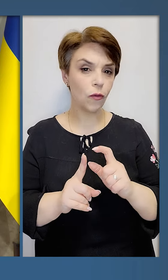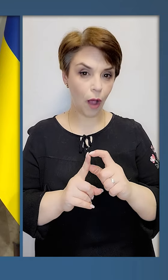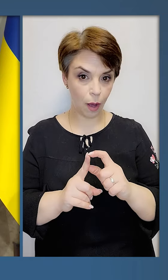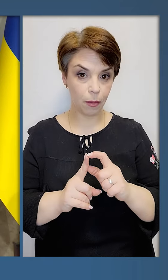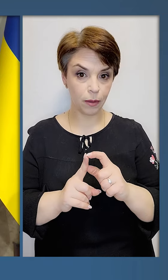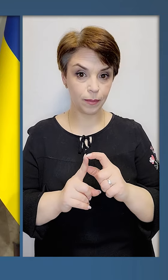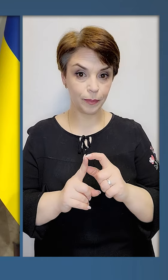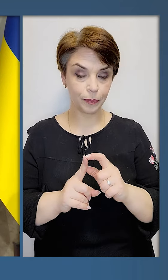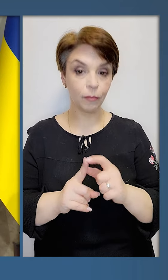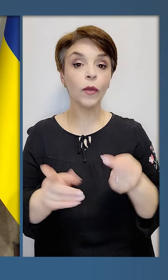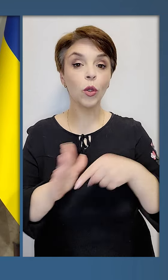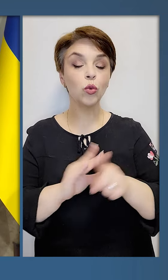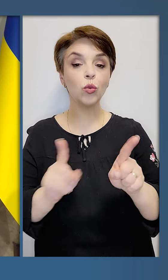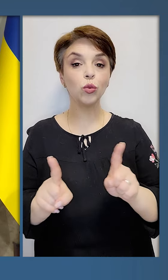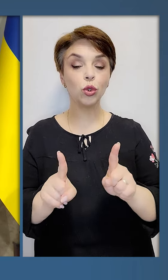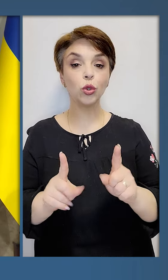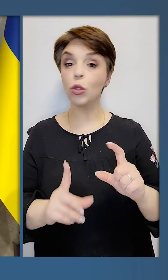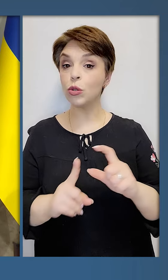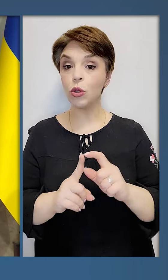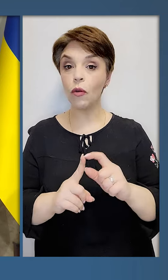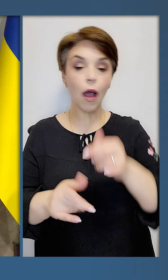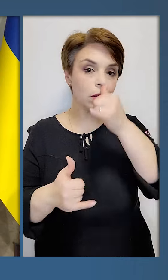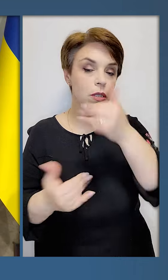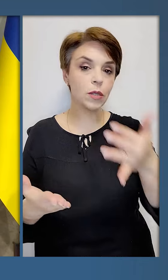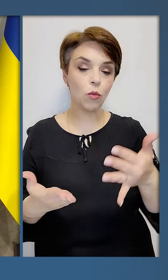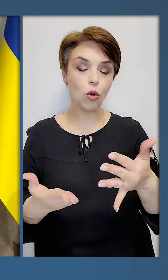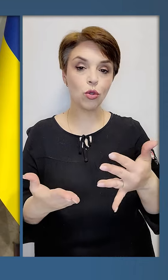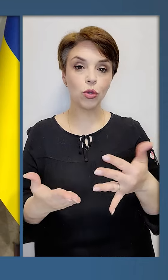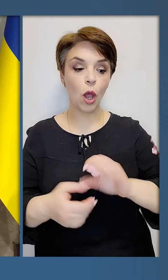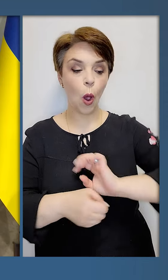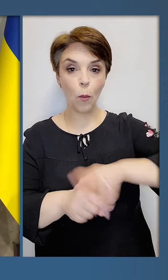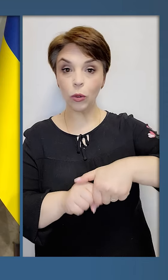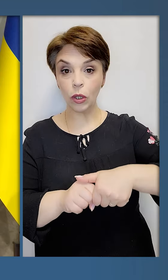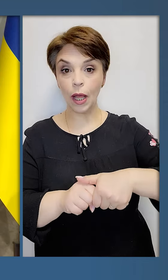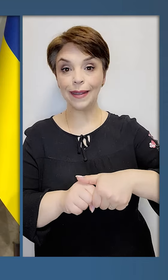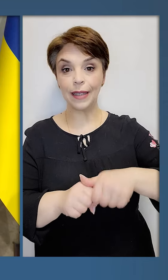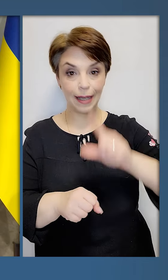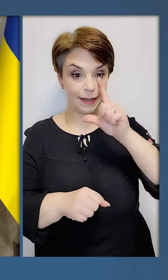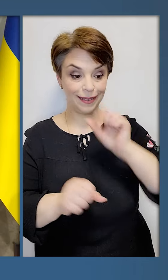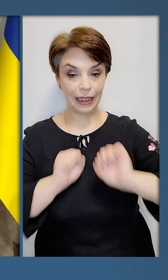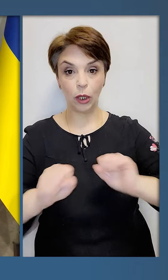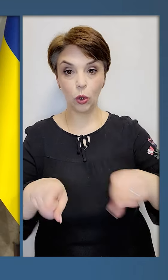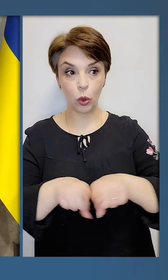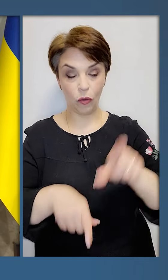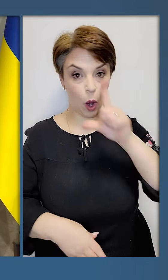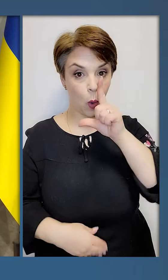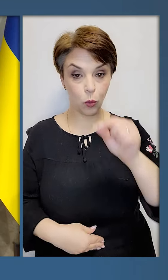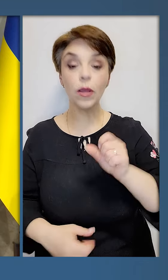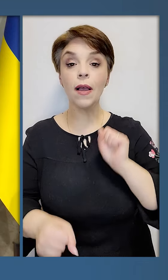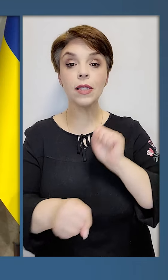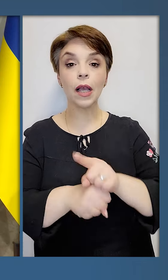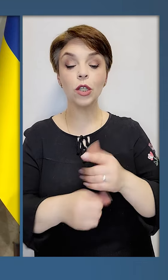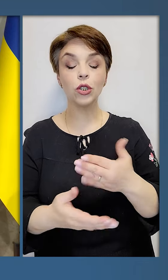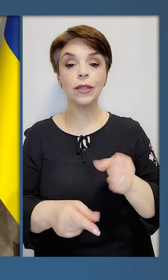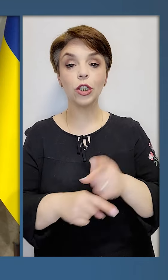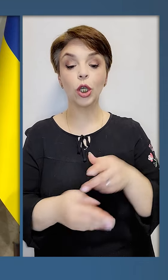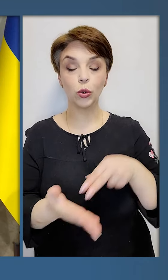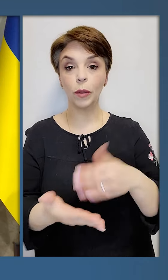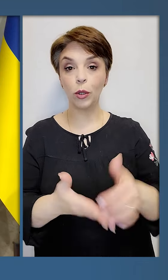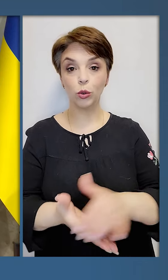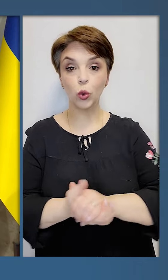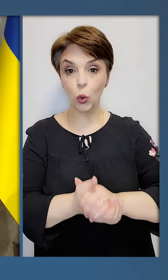словами. Тому що слова не зможуть подолати диктатора такого, як Путіна. Задача, яка стоїть перед